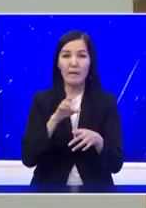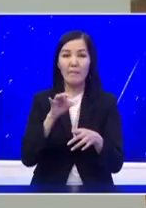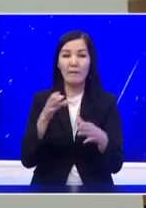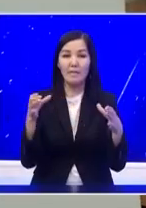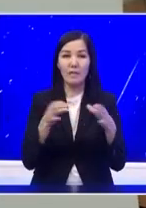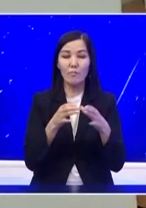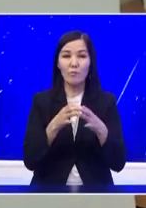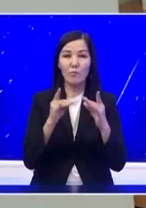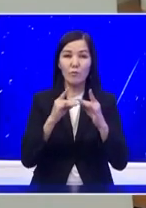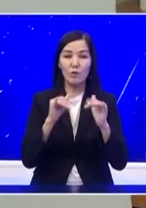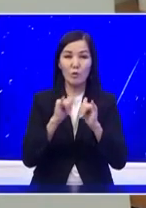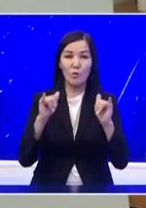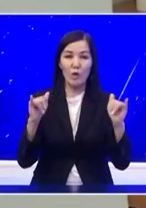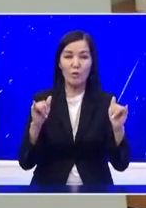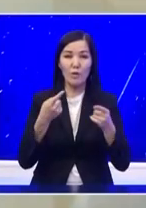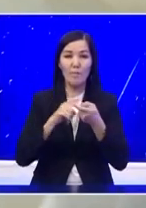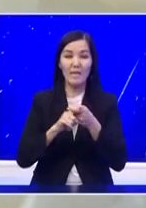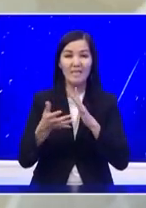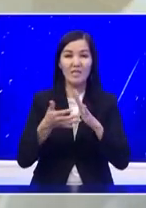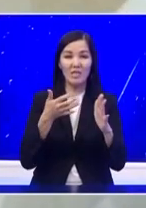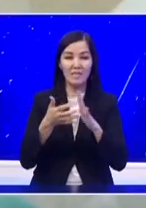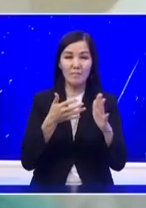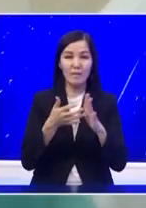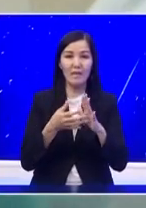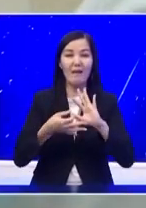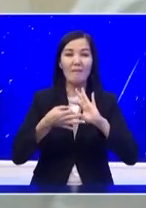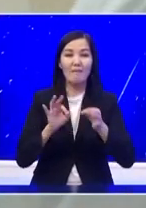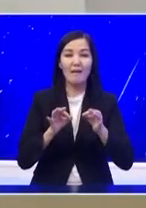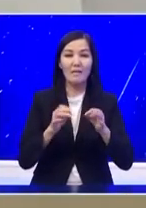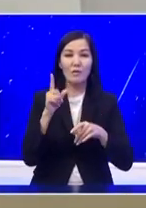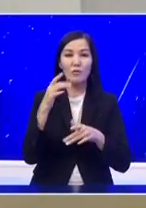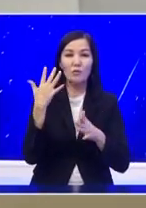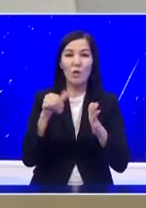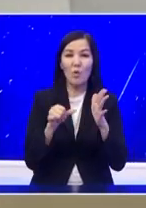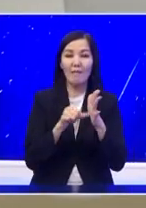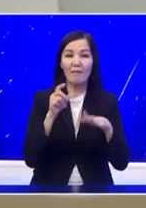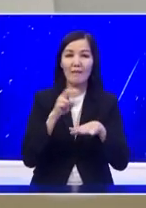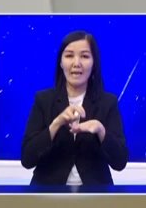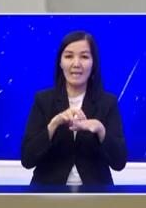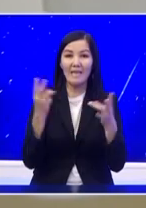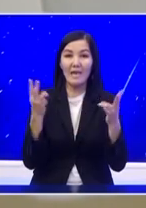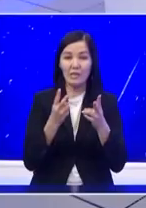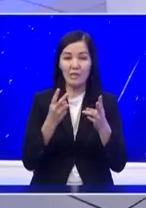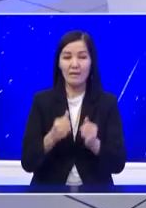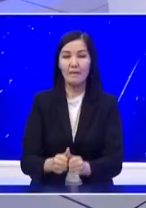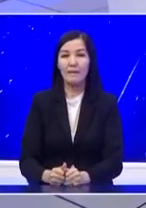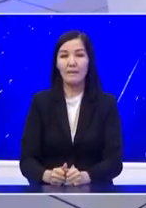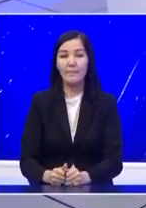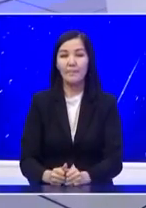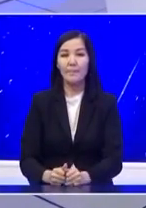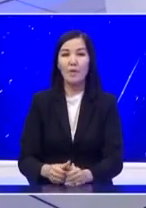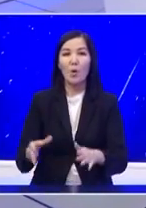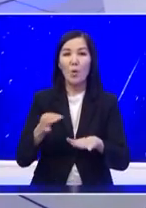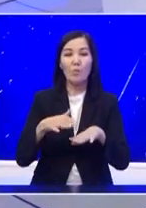төсек қорының ұлғаюына байланысты кадрлар жетіспейді. Нақты штат бойынша 156 дәрігер қажет, дейді әкім орынбасары. Сөз соңында